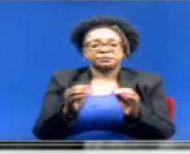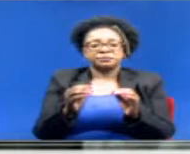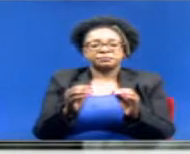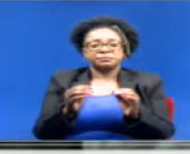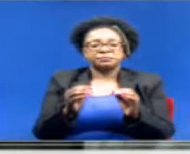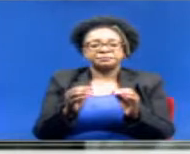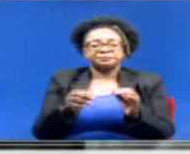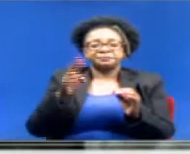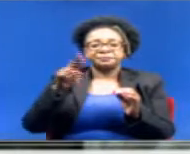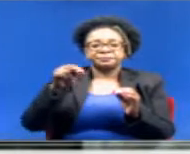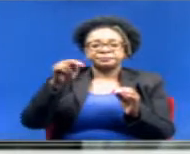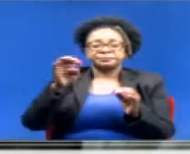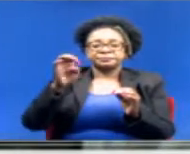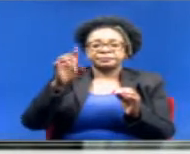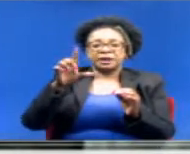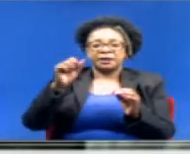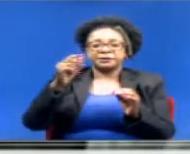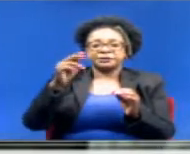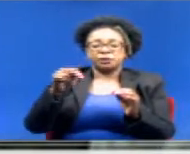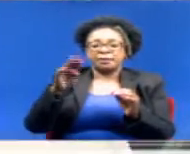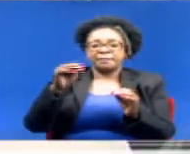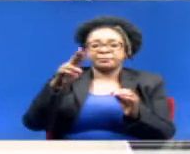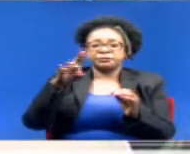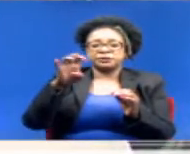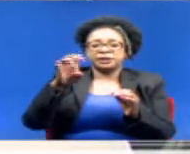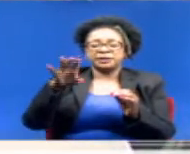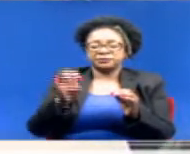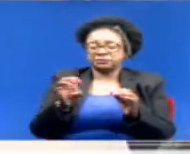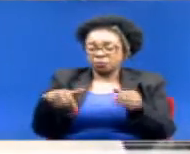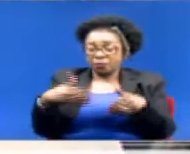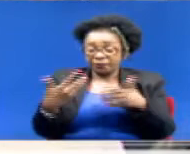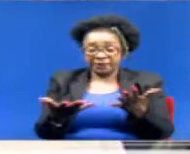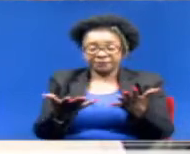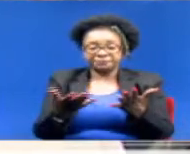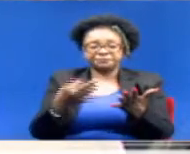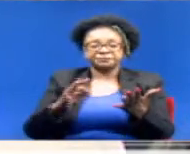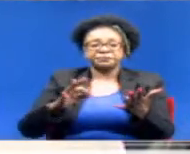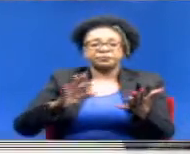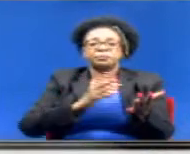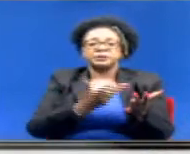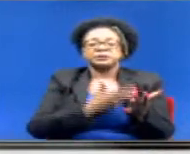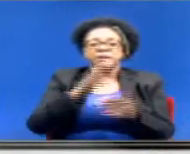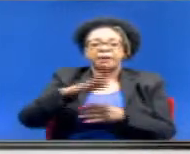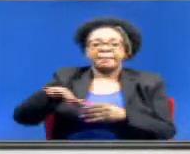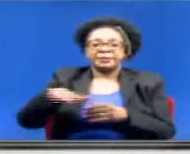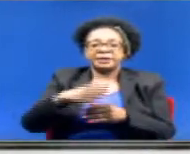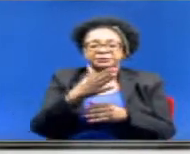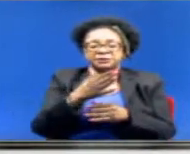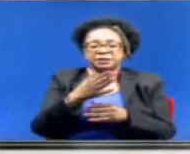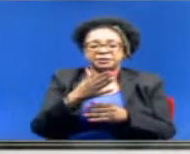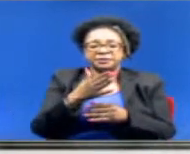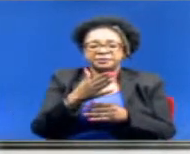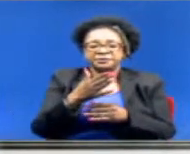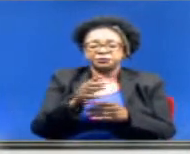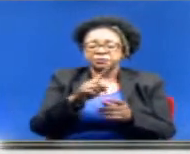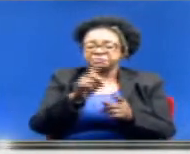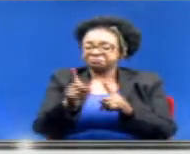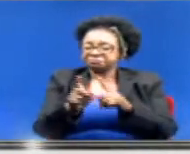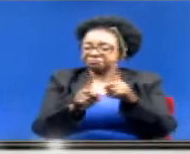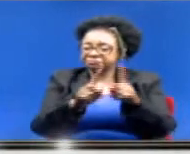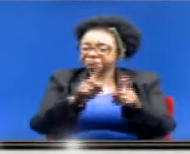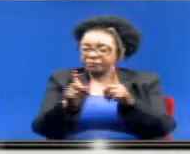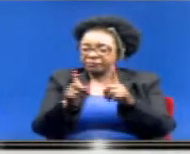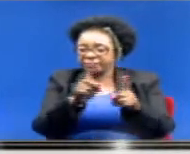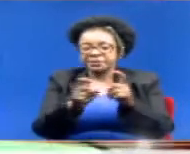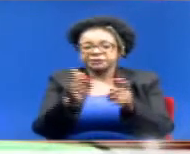Renson Inganga Mulele alifika mbele ya kamati hii ya haki na sheria bungeni kwa shughuli ya kupigwa msasa ili